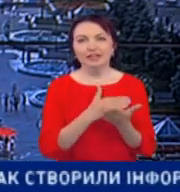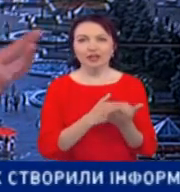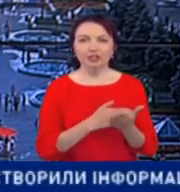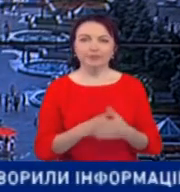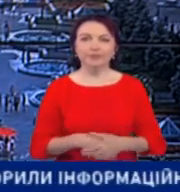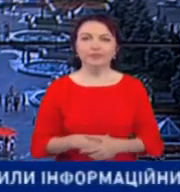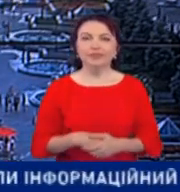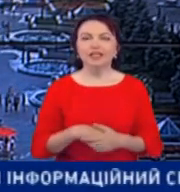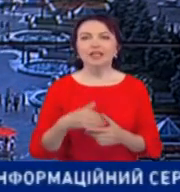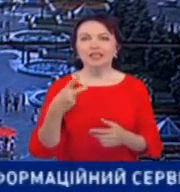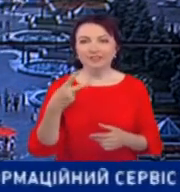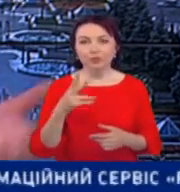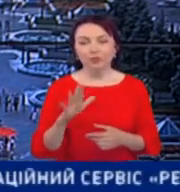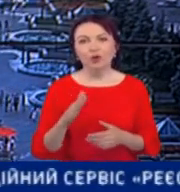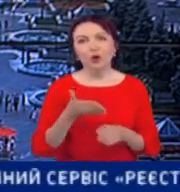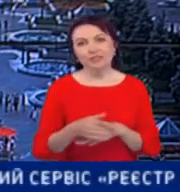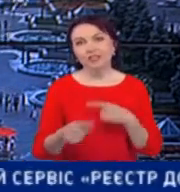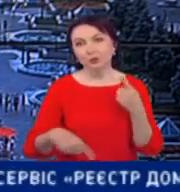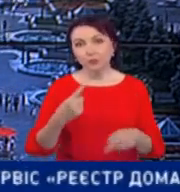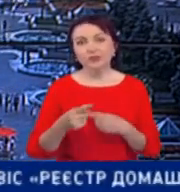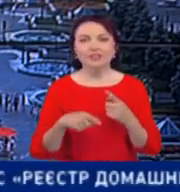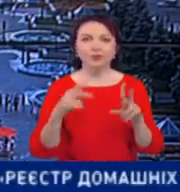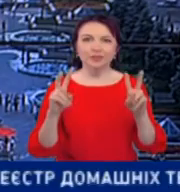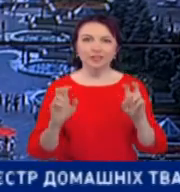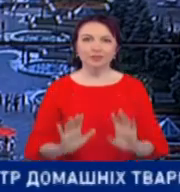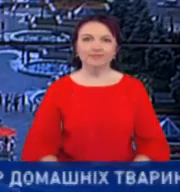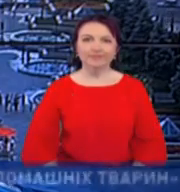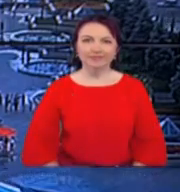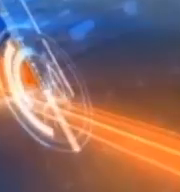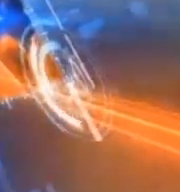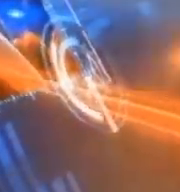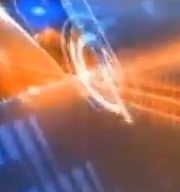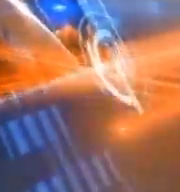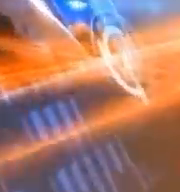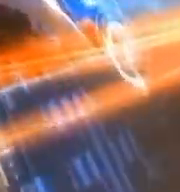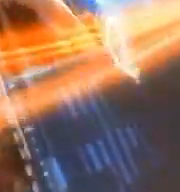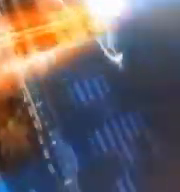Їх буде 2 з наступними гостями і на наступні теми. Будьте з нами.